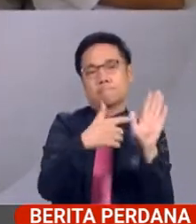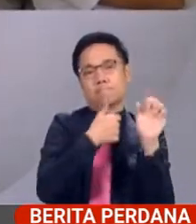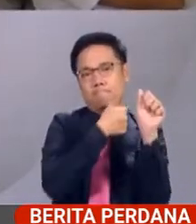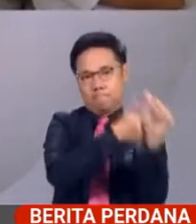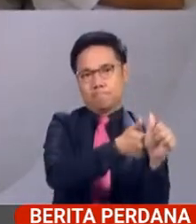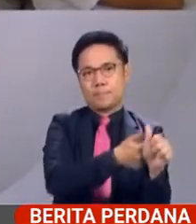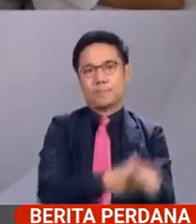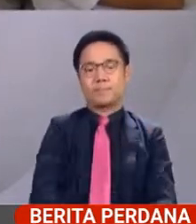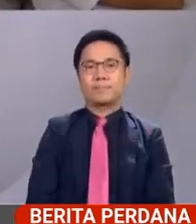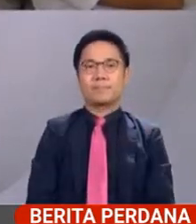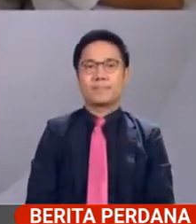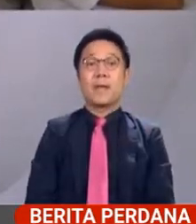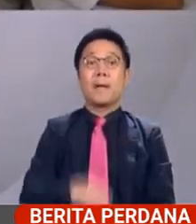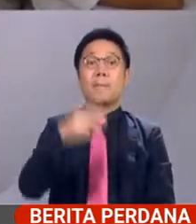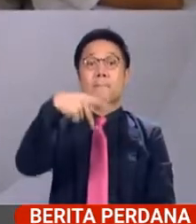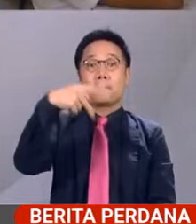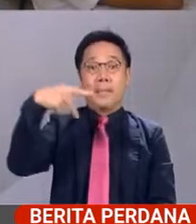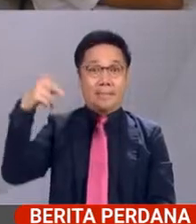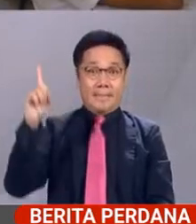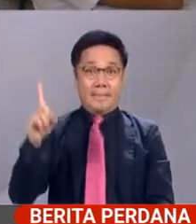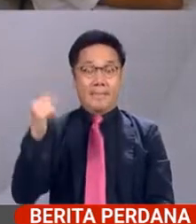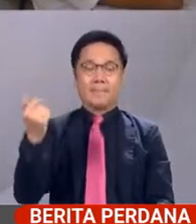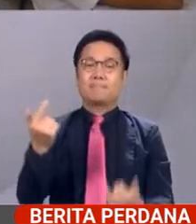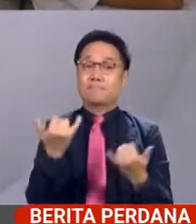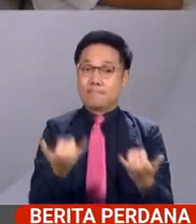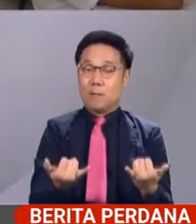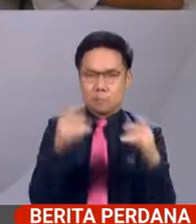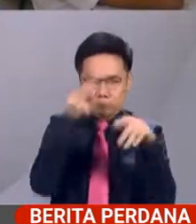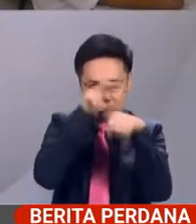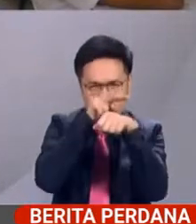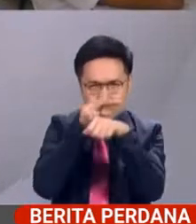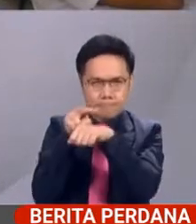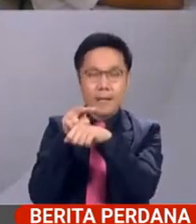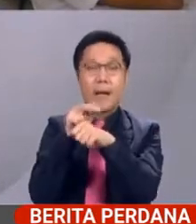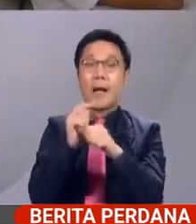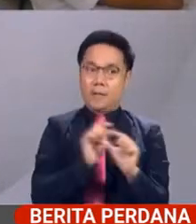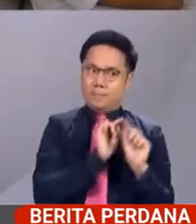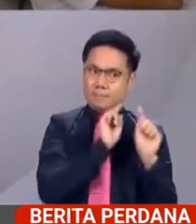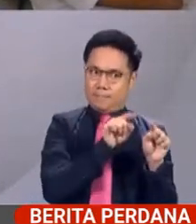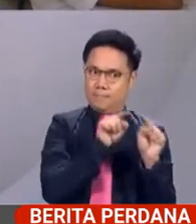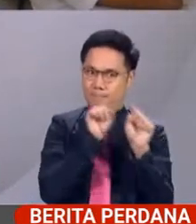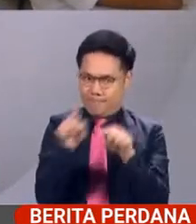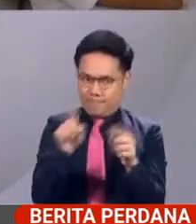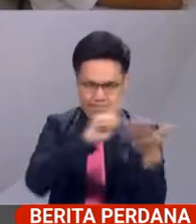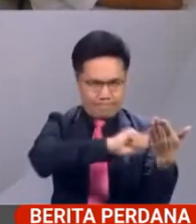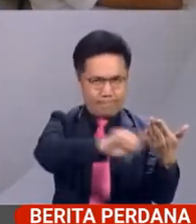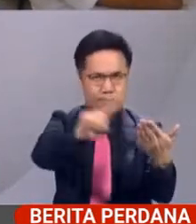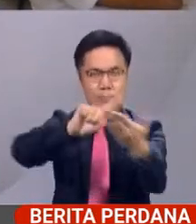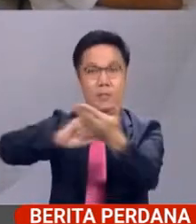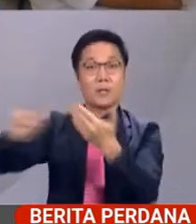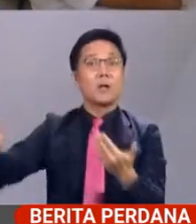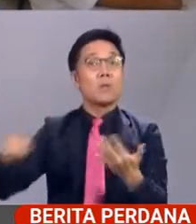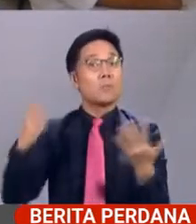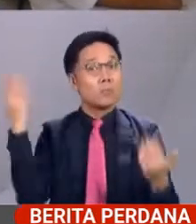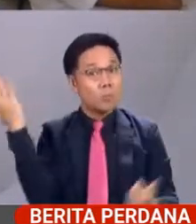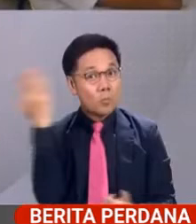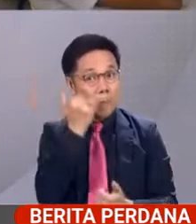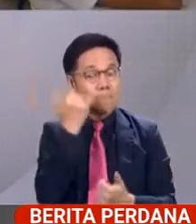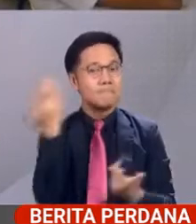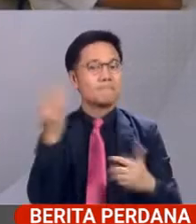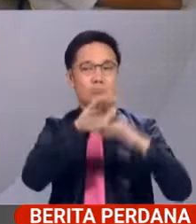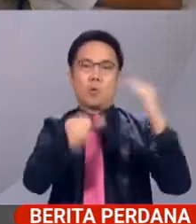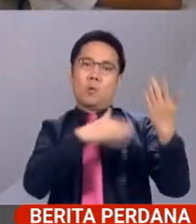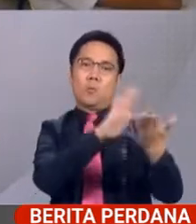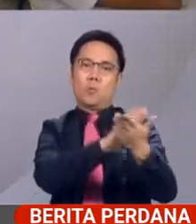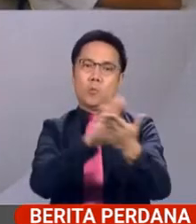Pejabat Pendidikan Daerah PPD akan terus memantau dan membuat pemeriksaan secara berterusan bagi memastikan semua sekolah yang dibuka mematuhi